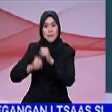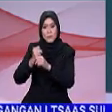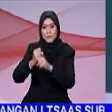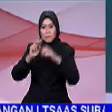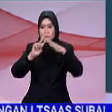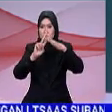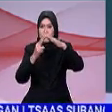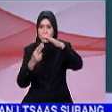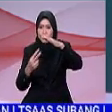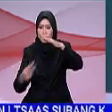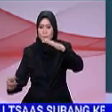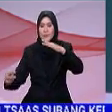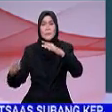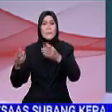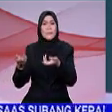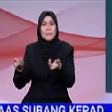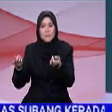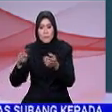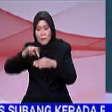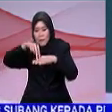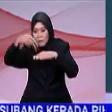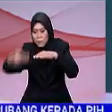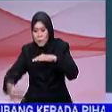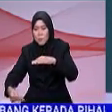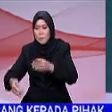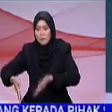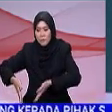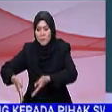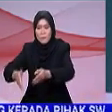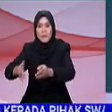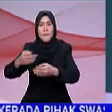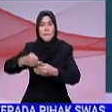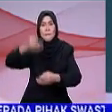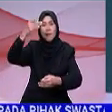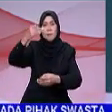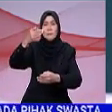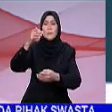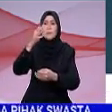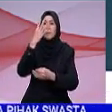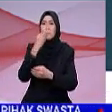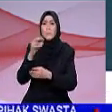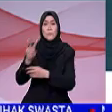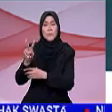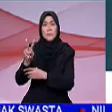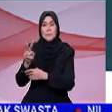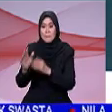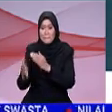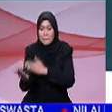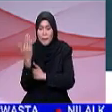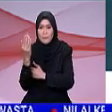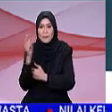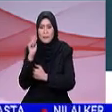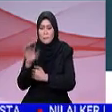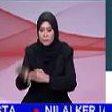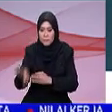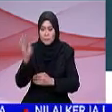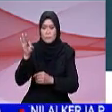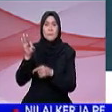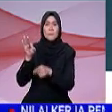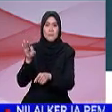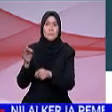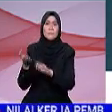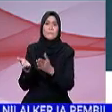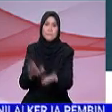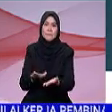lemas selepas terjatuh ke dalam longkang berhampiran rumahnya di flat Cempaka Seremban 2, ditemukan pagi tadi. Ketua Balai Bomba dan Penyelamat